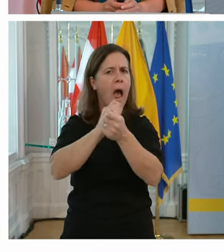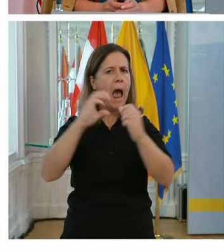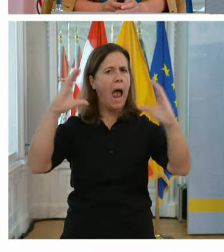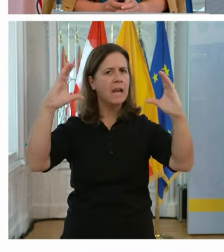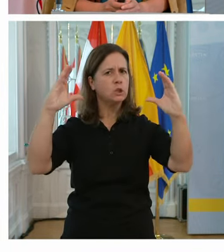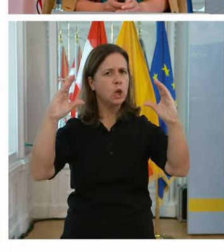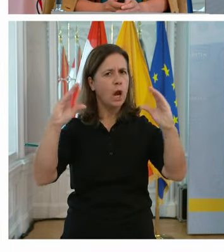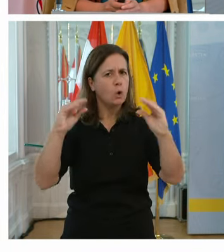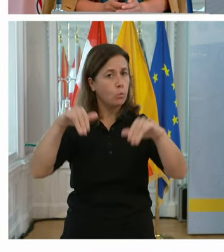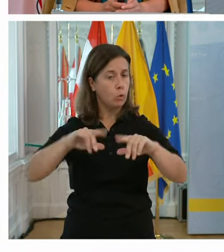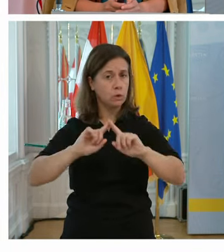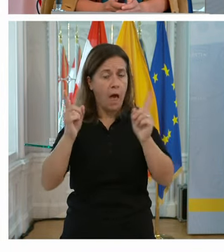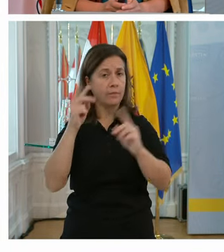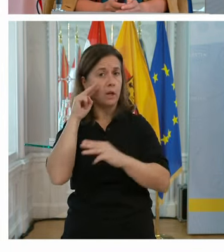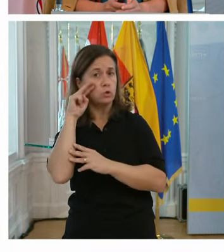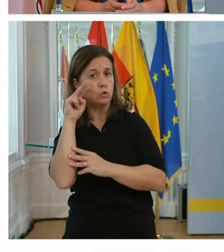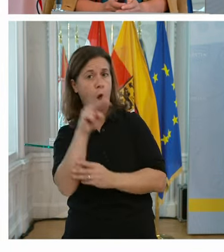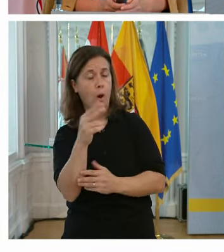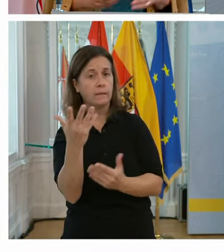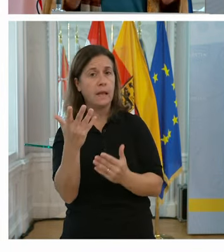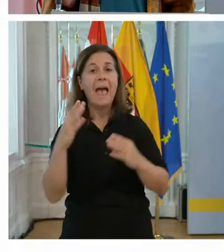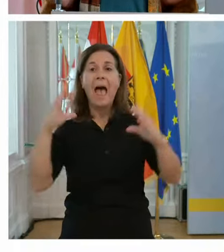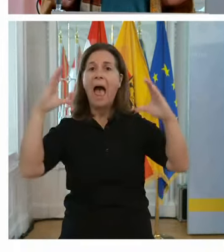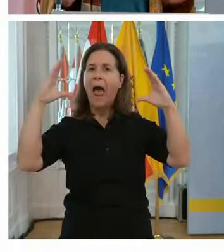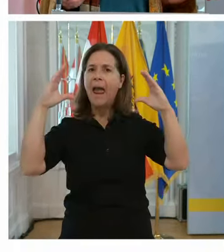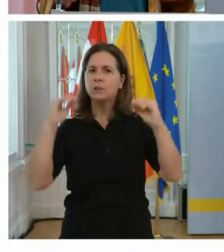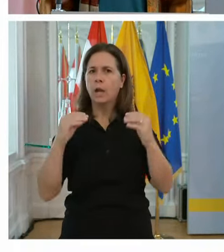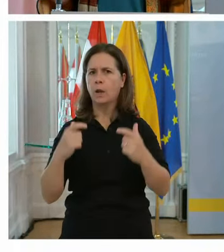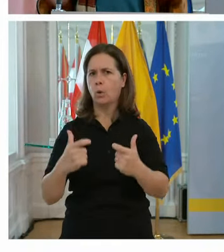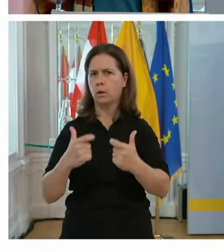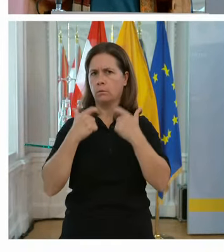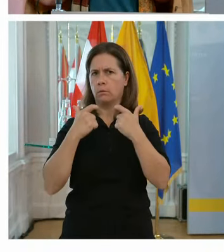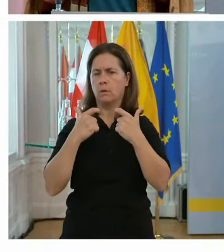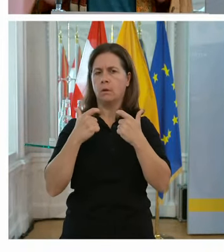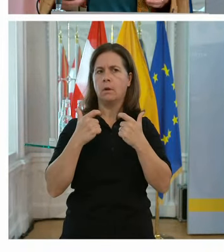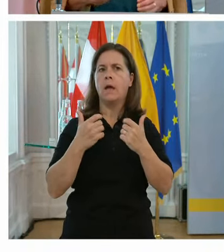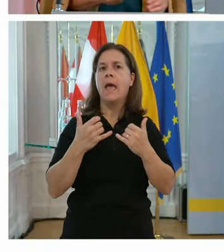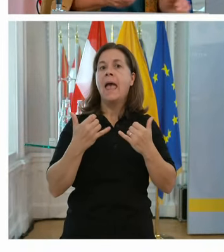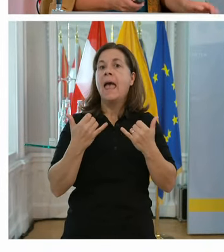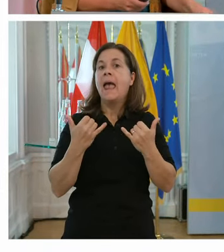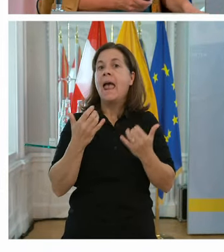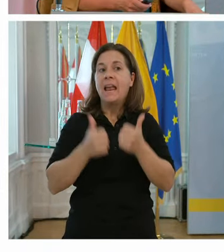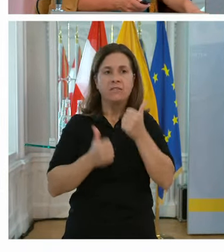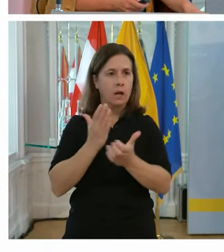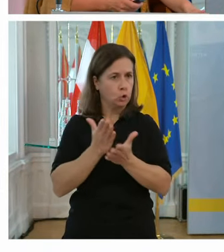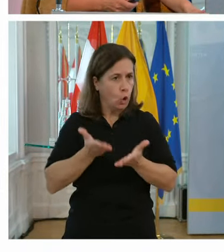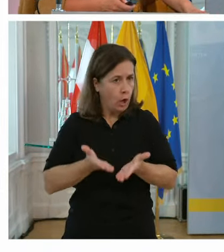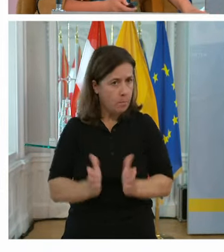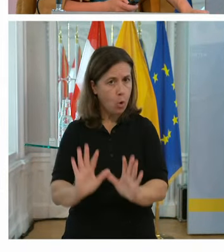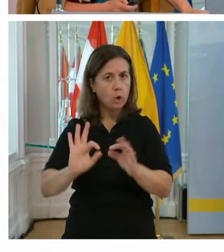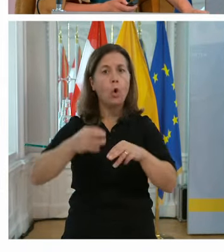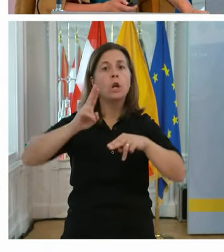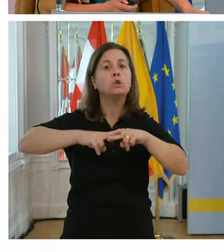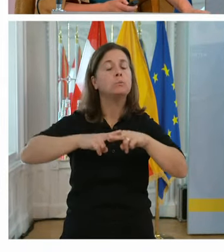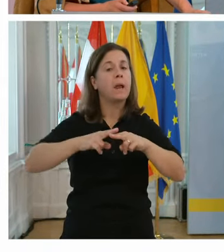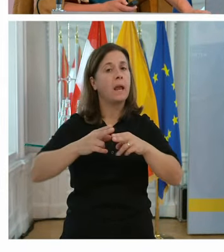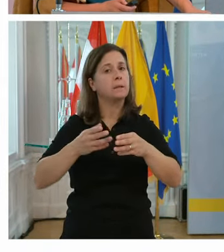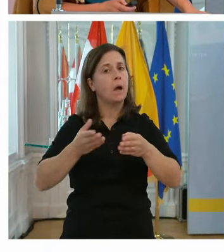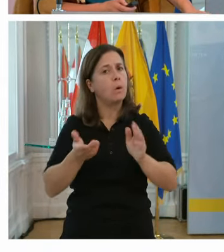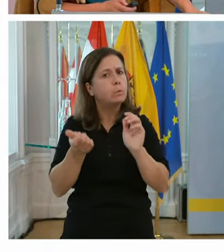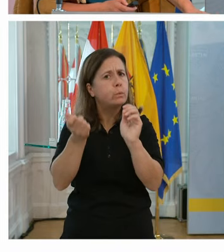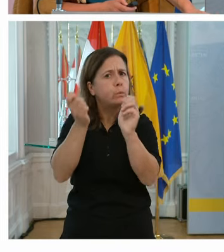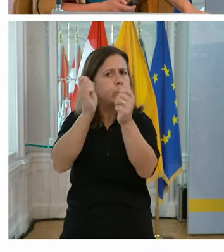drauf schauen. Also es geht um Einschränkungen, die man entweder hat oder mit der Zeit erwirbt. Und es gilt, damit umzugehen.